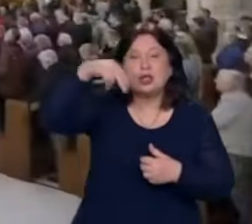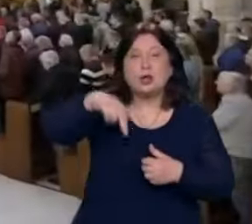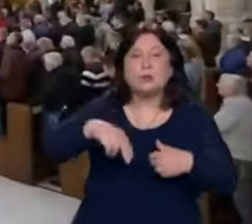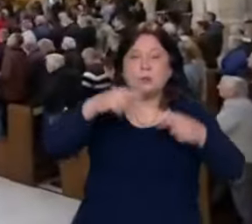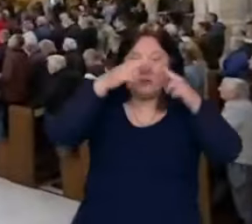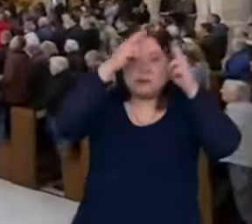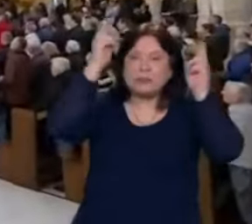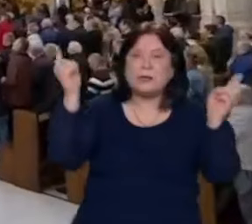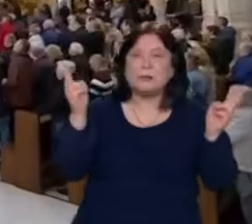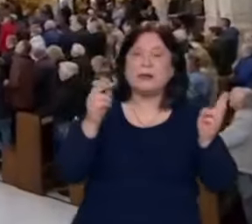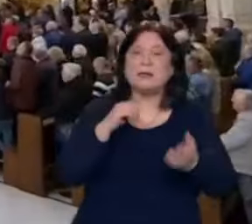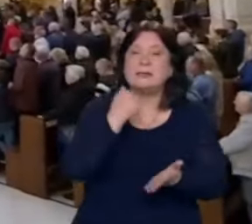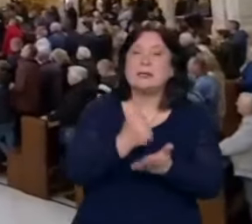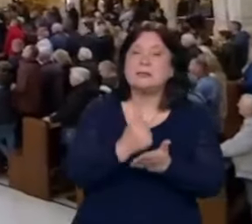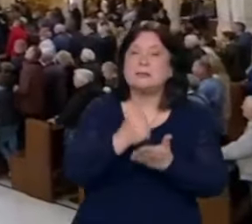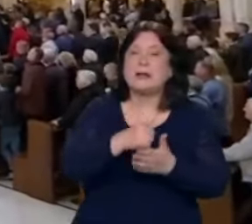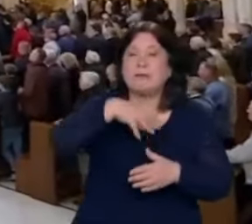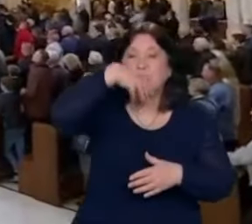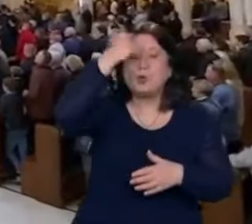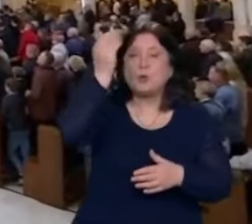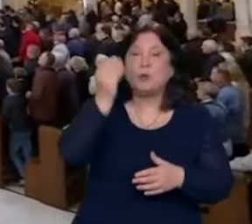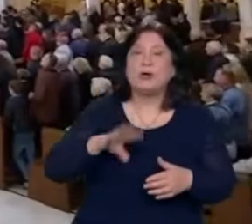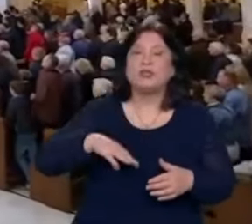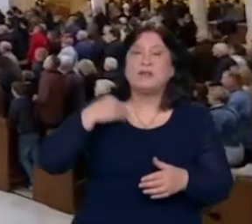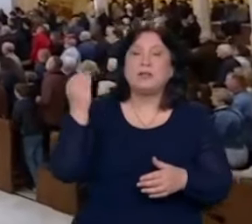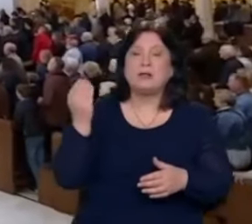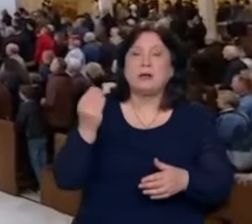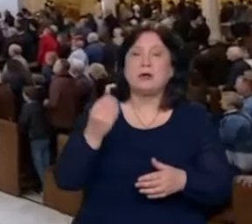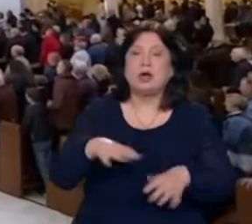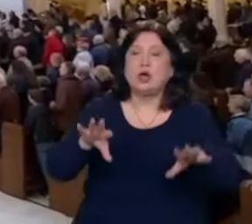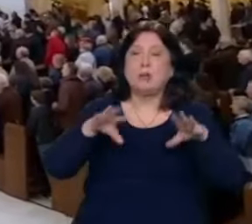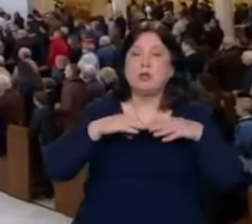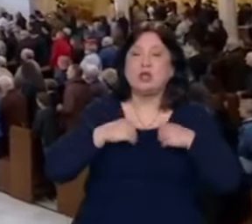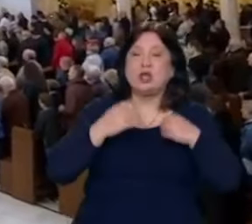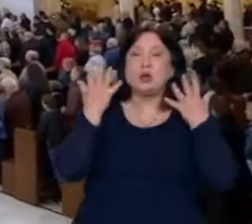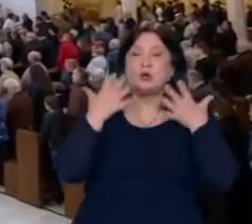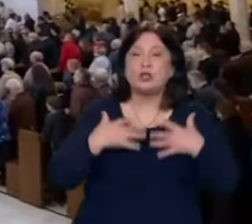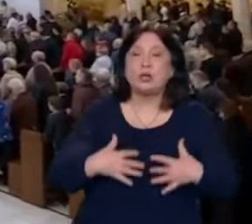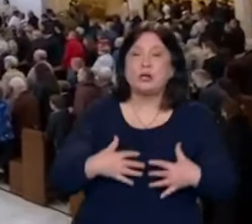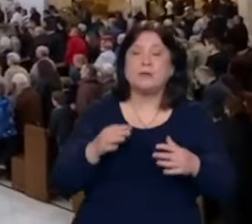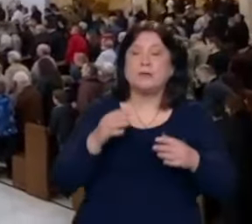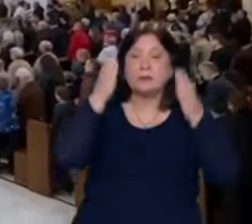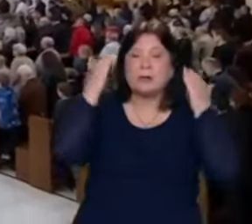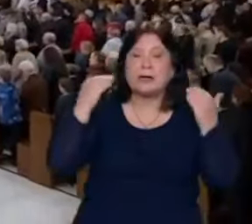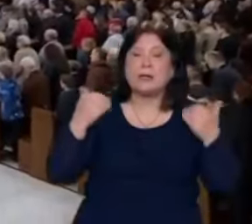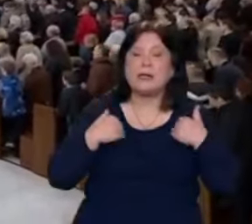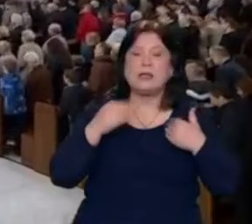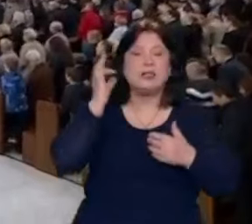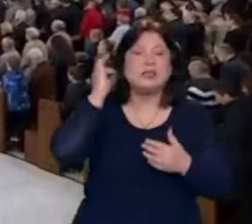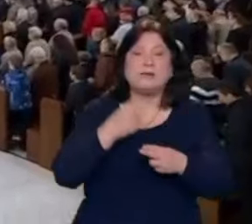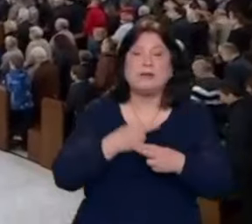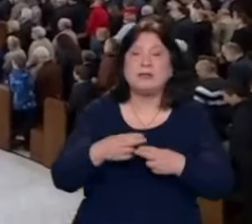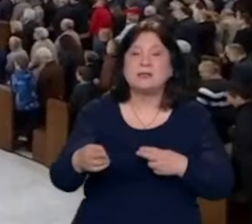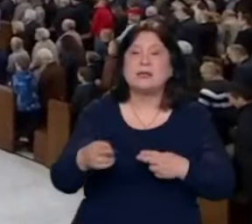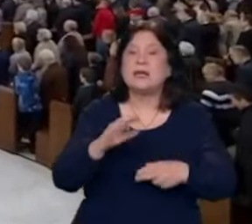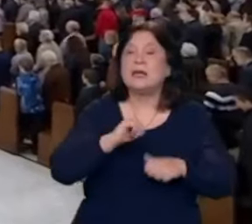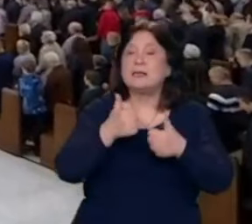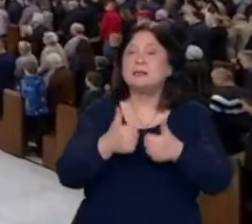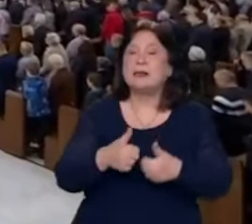nieba i za sprawą Ducha Świętego przyjął ciało z Maryi dziewicy i stał